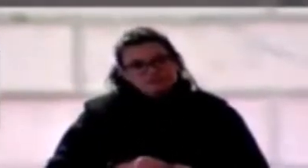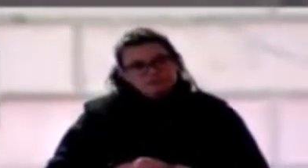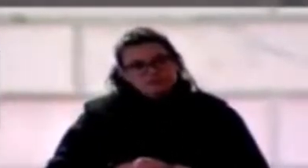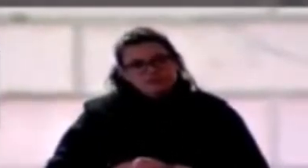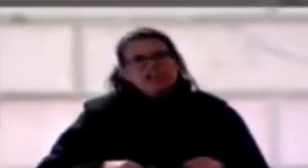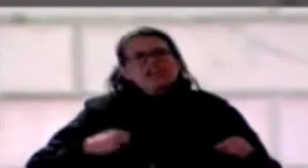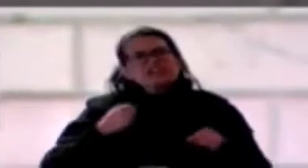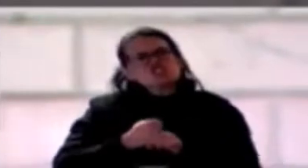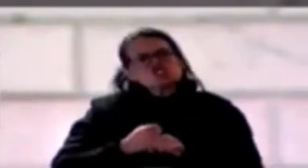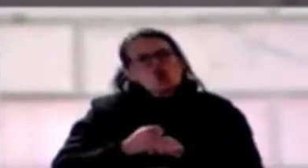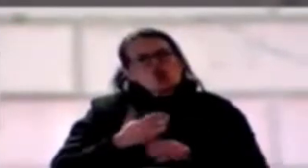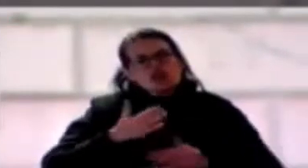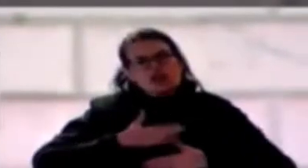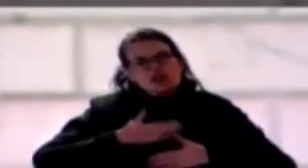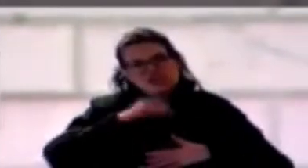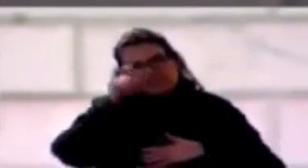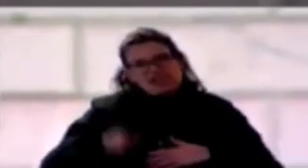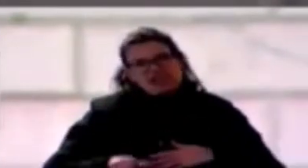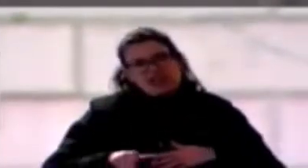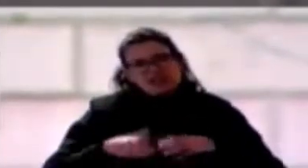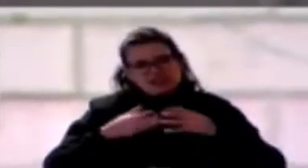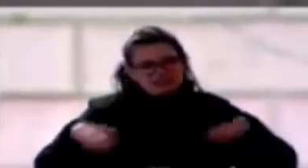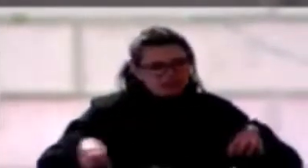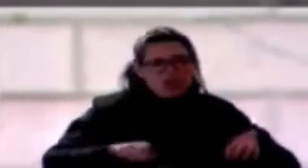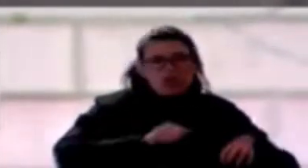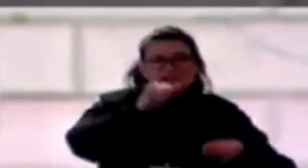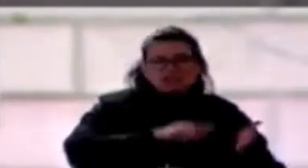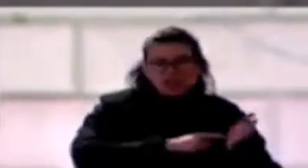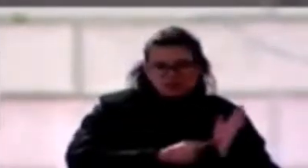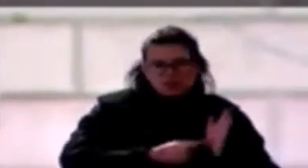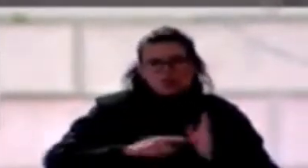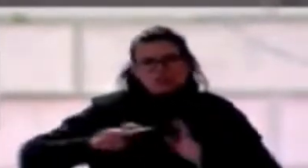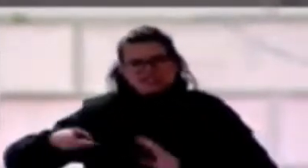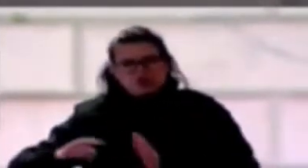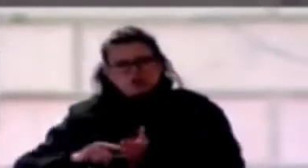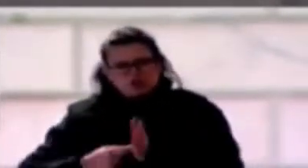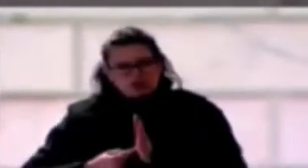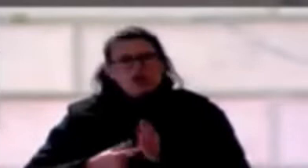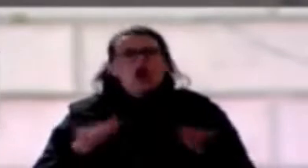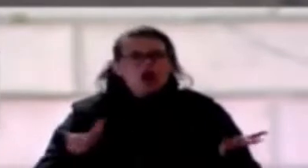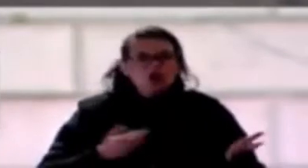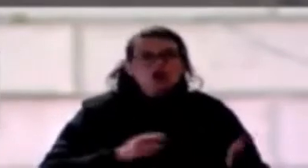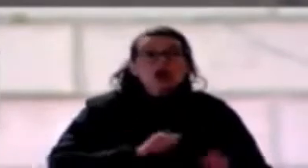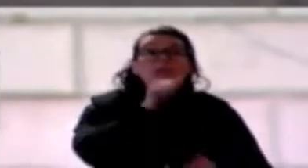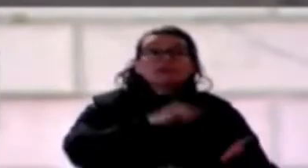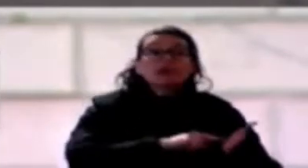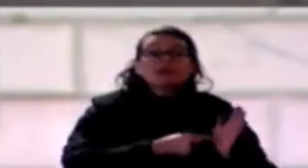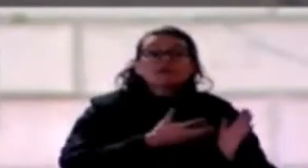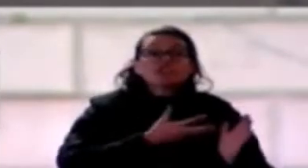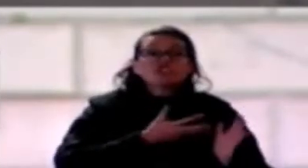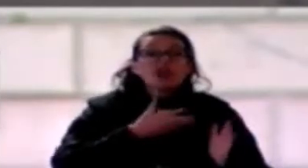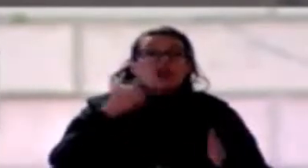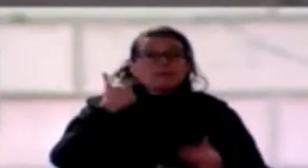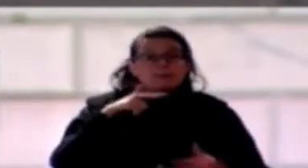Prima Repubblica, Seconda Repubblica. Ebbene, la Prima Repubblica ha un peccato originale. La